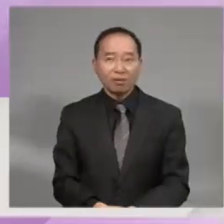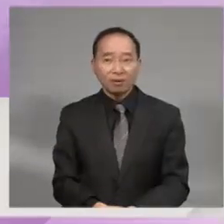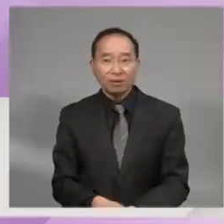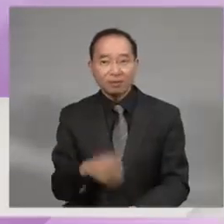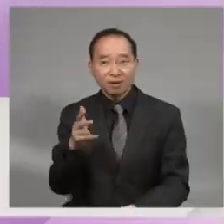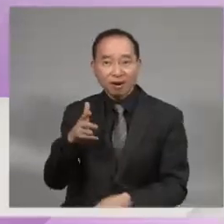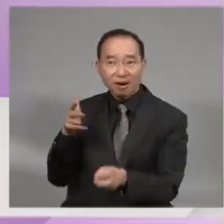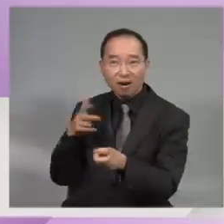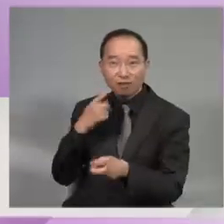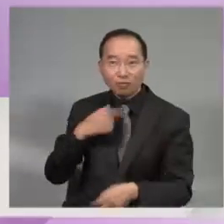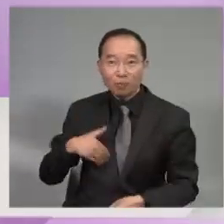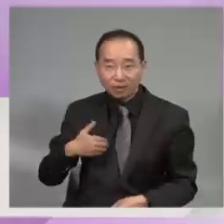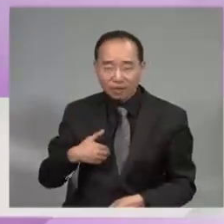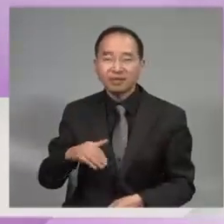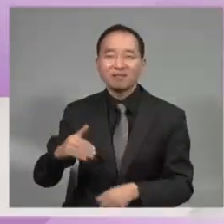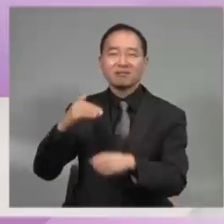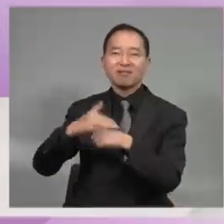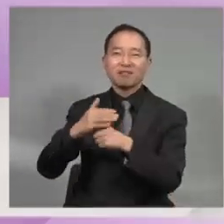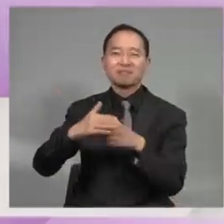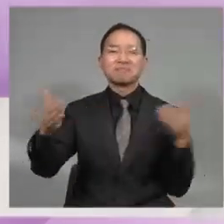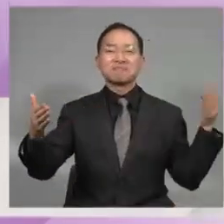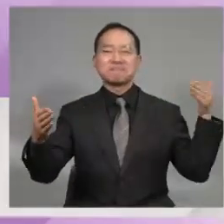몰랐는데, 야, 드디어 이제 대구는